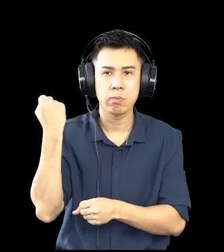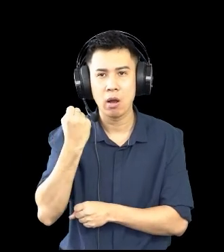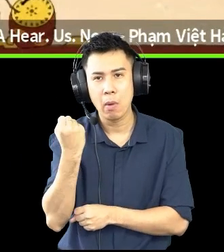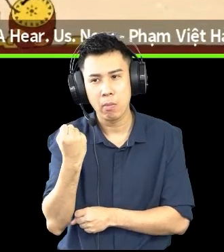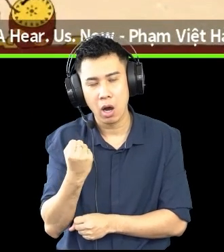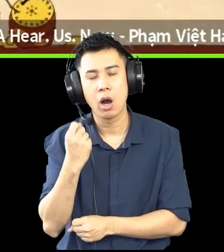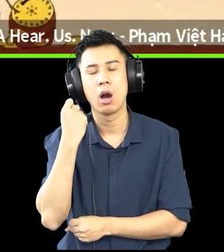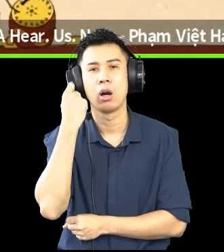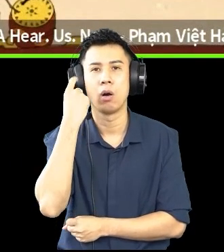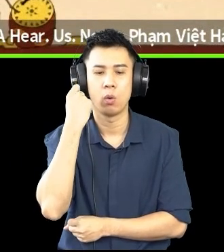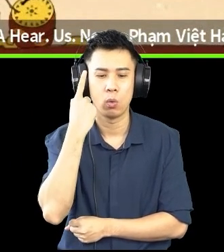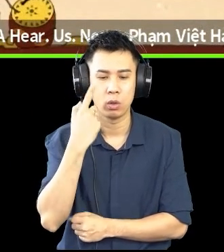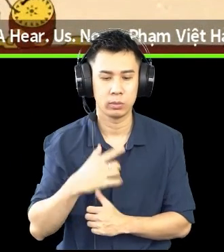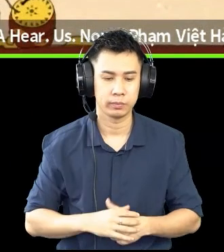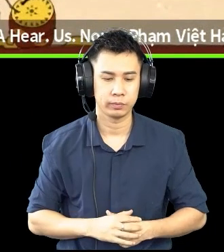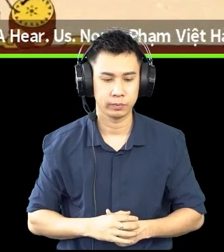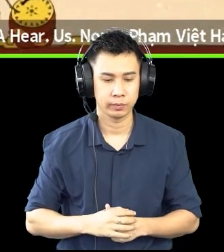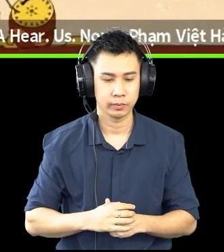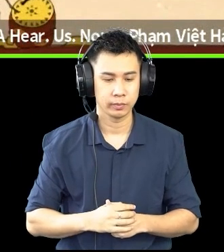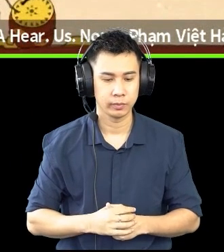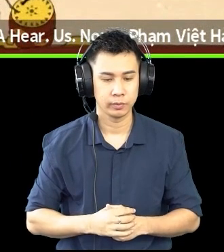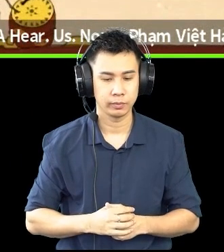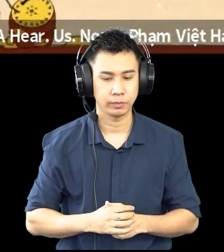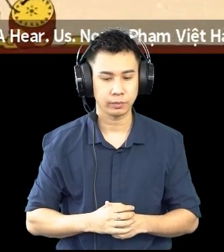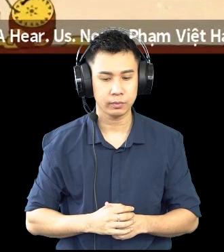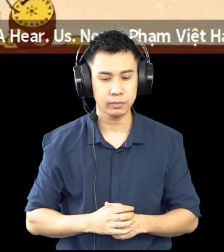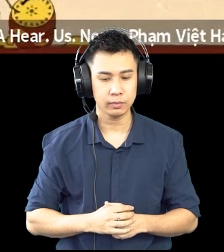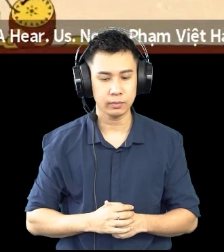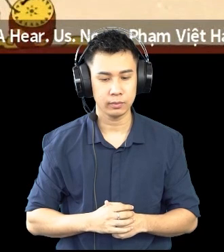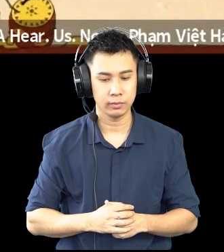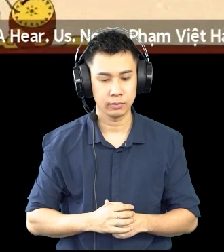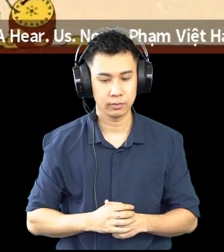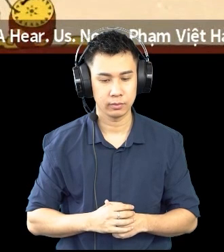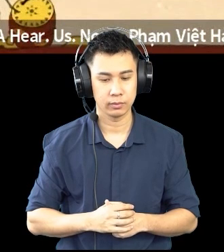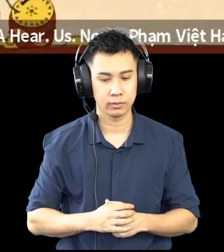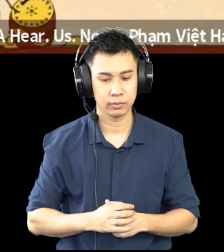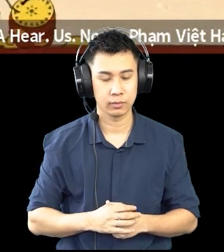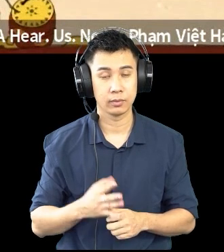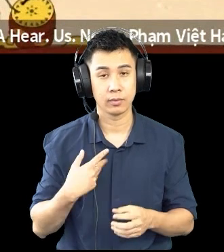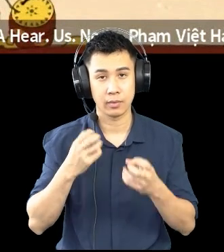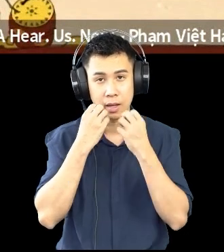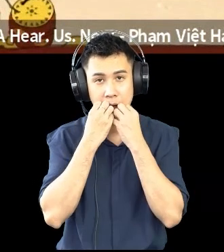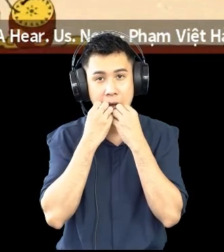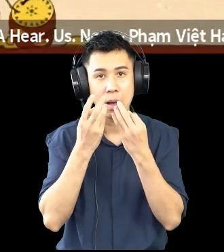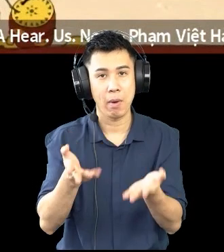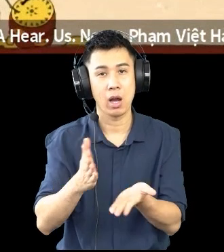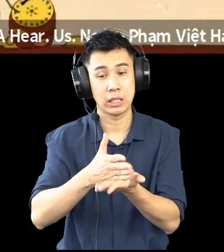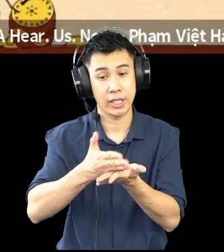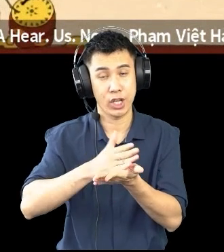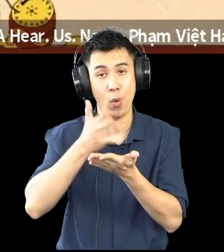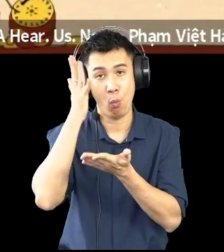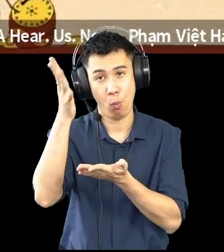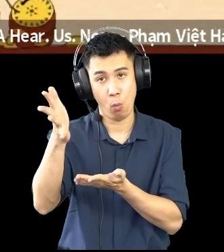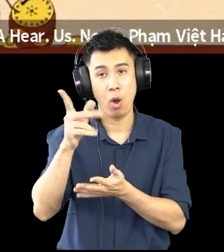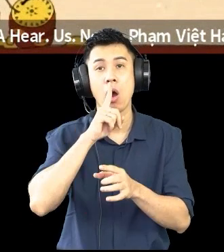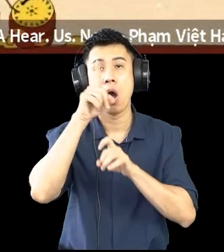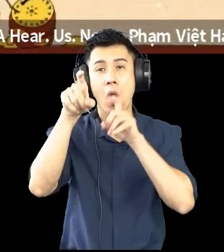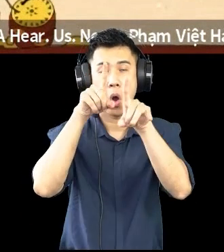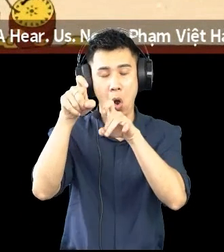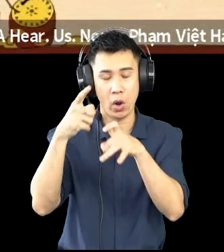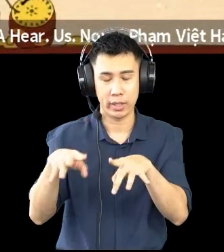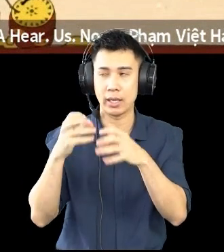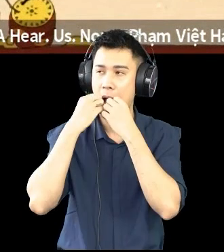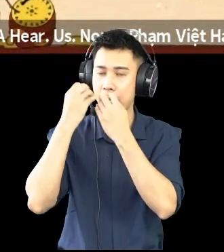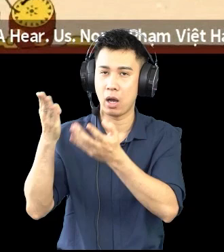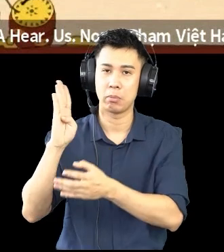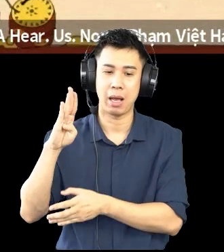thể làm việc với những cái em nhỏ khiếm thính này ạ. Rất là cảm ơn Hải với phần chia sẻ vừa rồi và cảm ơn các câu hỏi của các anh chị ban